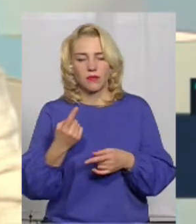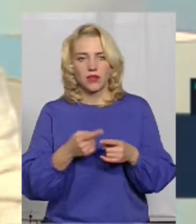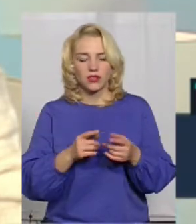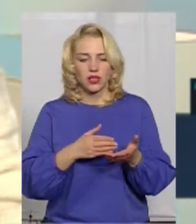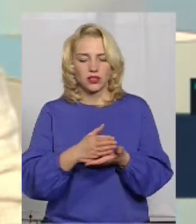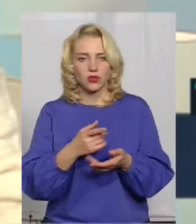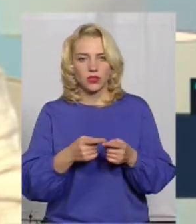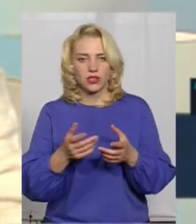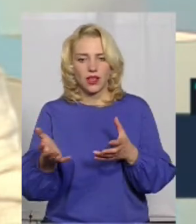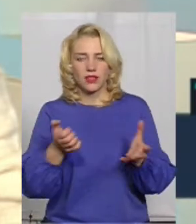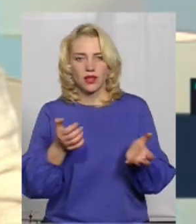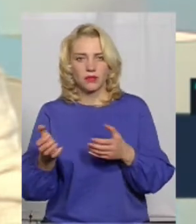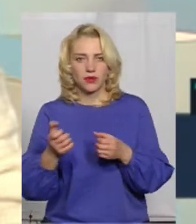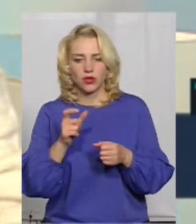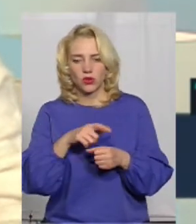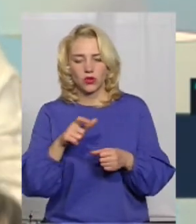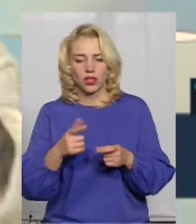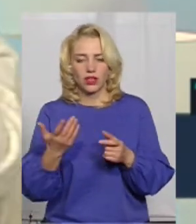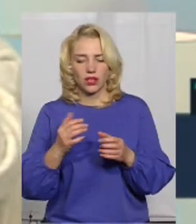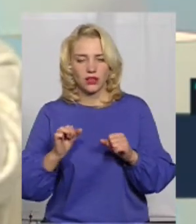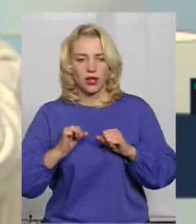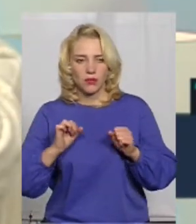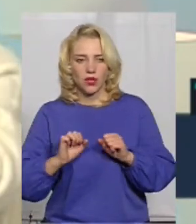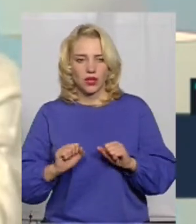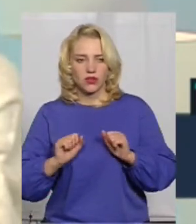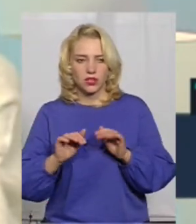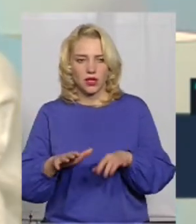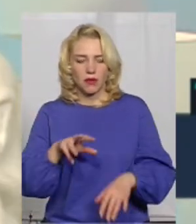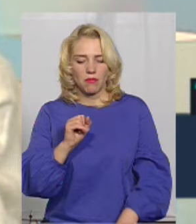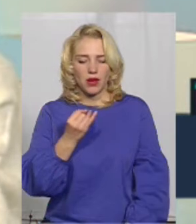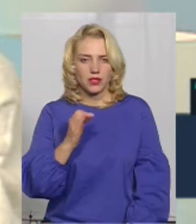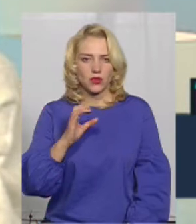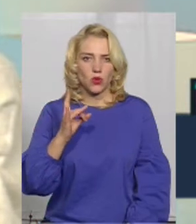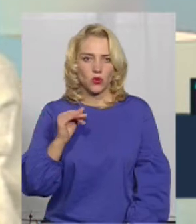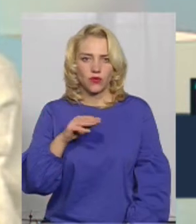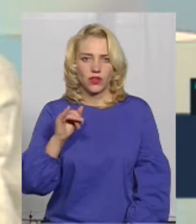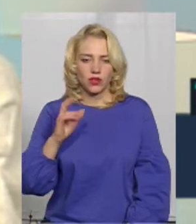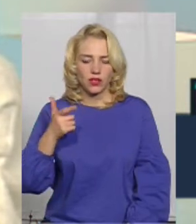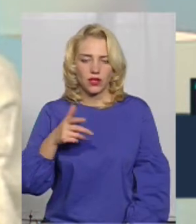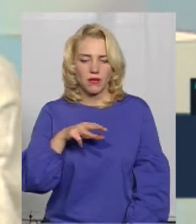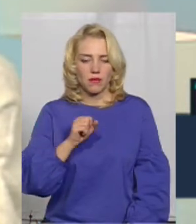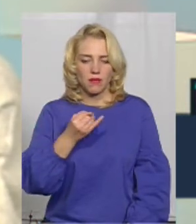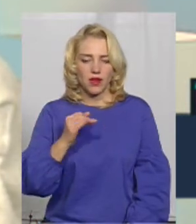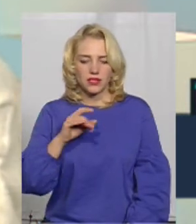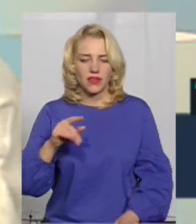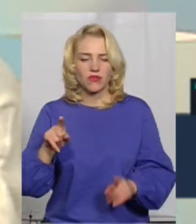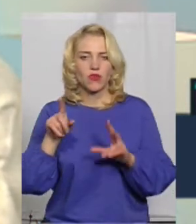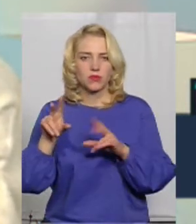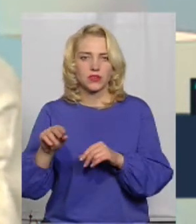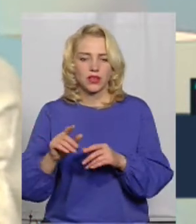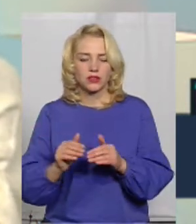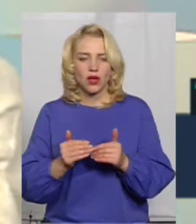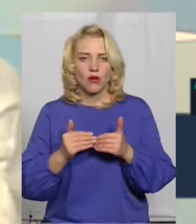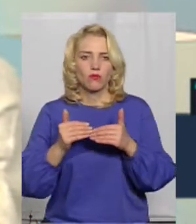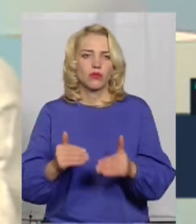людей, акаунтів, які намагаються скидати пропозиції по маслукінгу, маслайкінгу і так далі. Що вони ніби обіцяють просування сторінки. Під